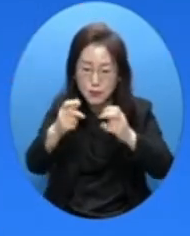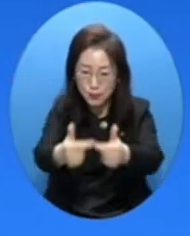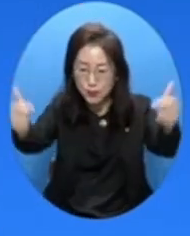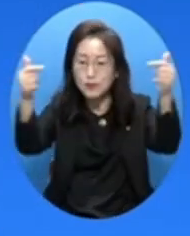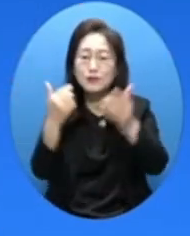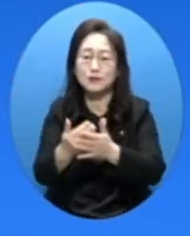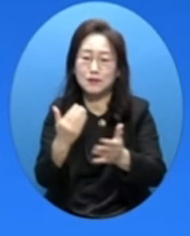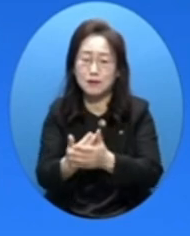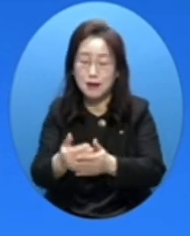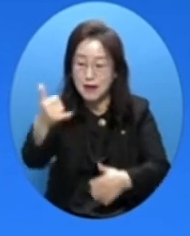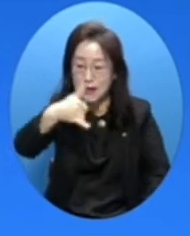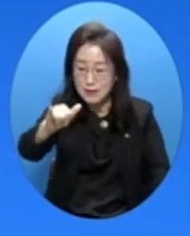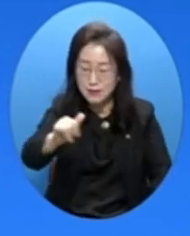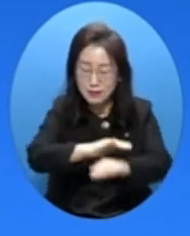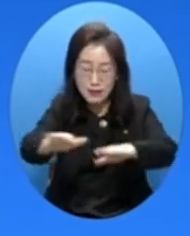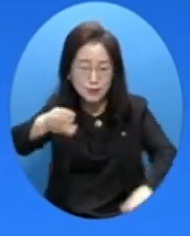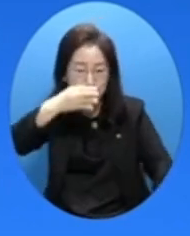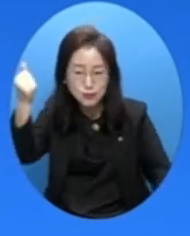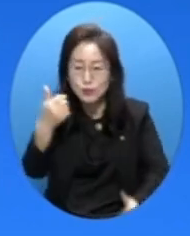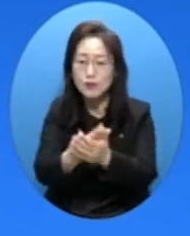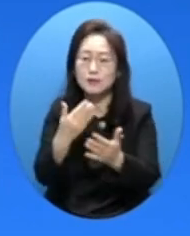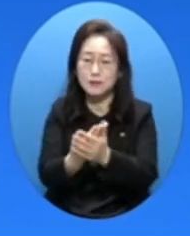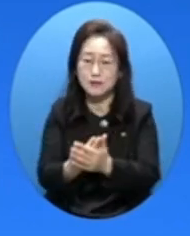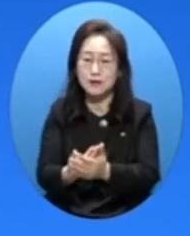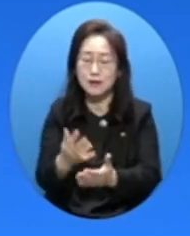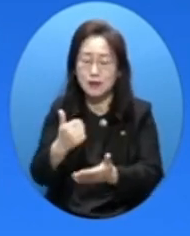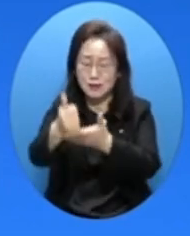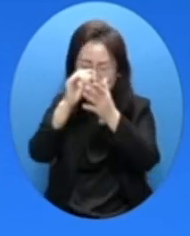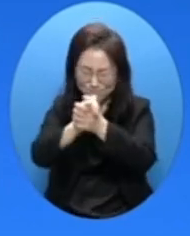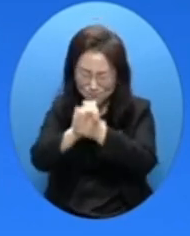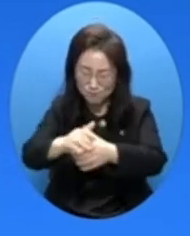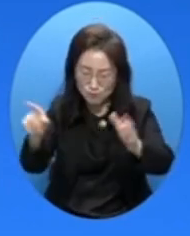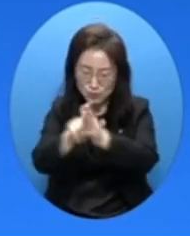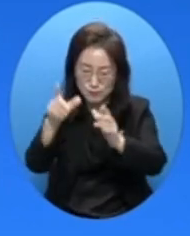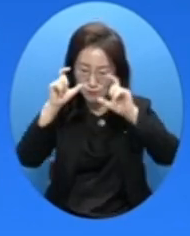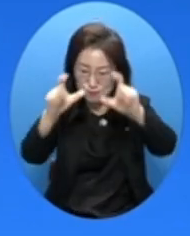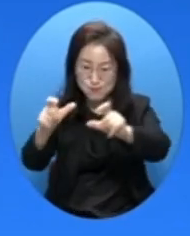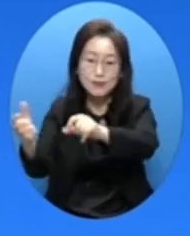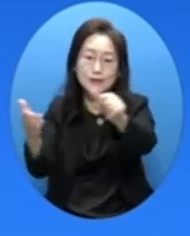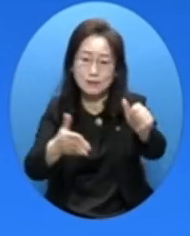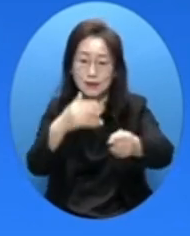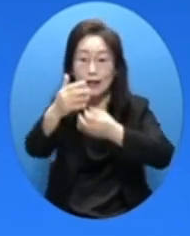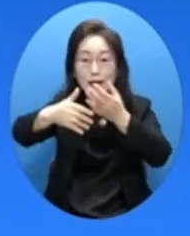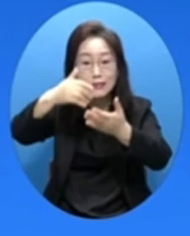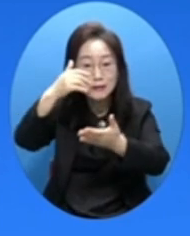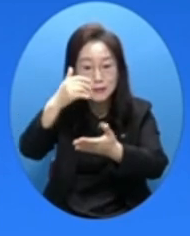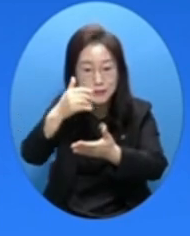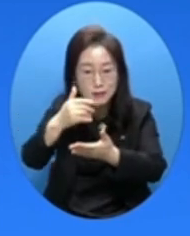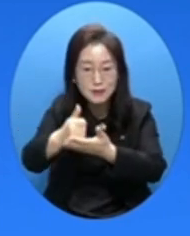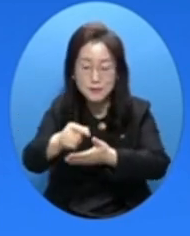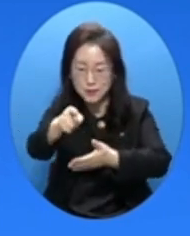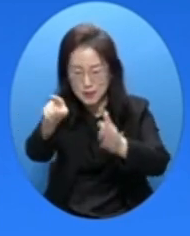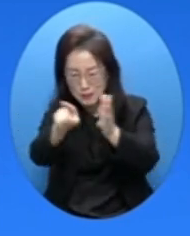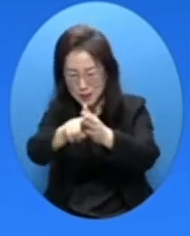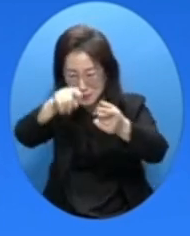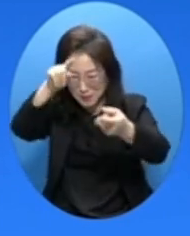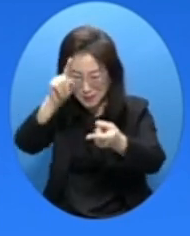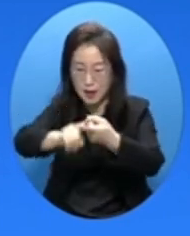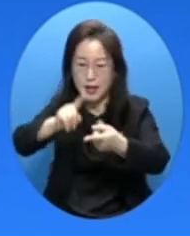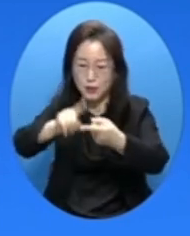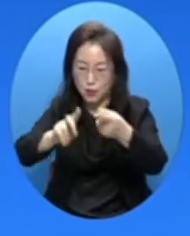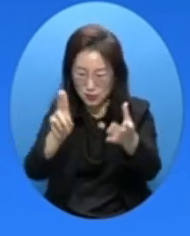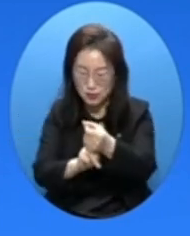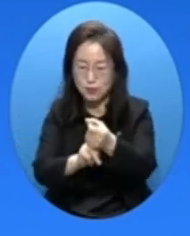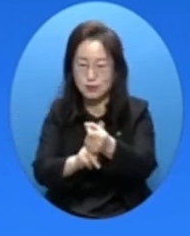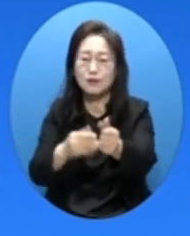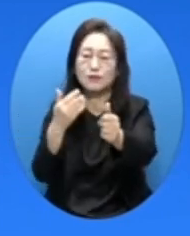주시옵소서. 자녀들이 잘리게 하여 주시옵소서. 주 앞에 믿음으로 선포하시기 바랍니다. 하나님께서 그 믿음의 선포 위에 기적을